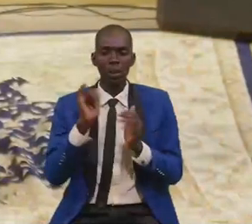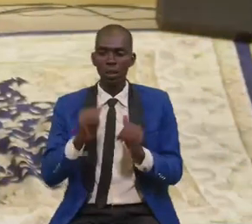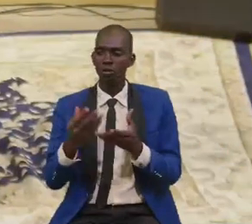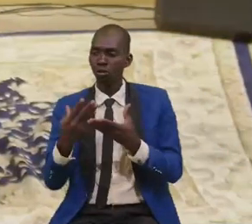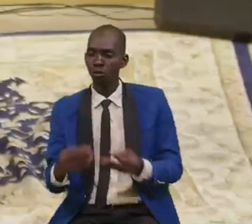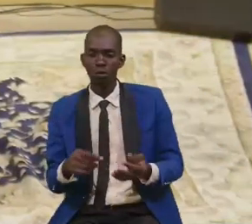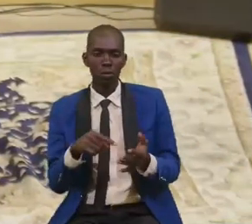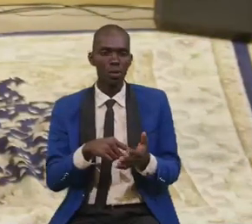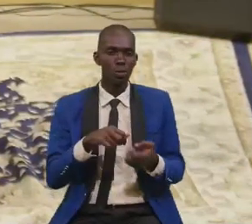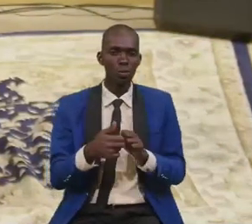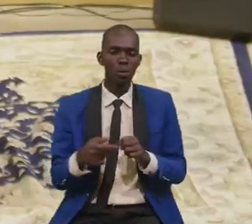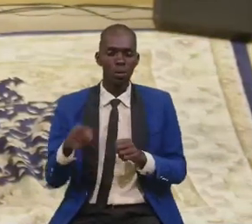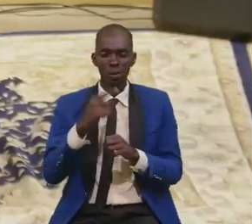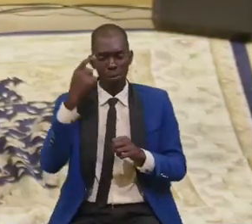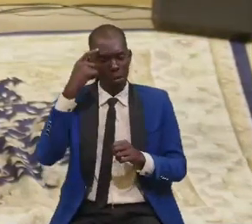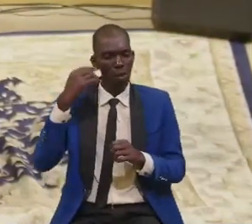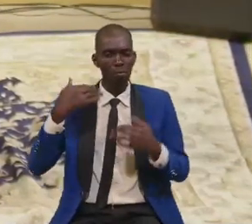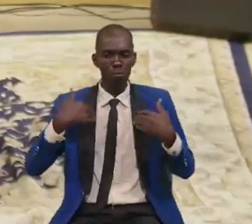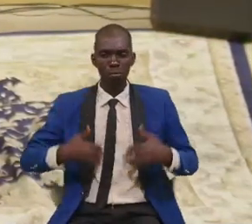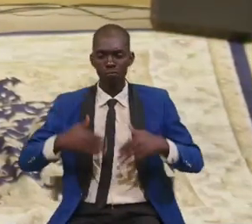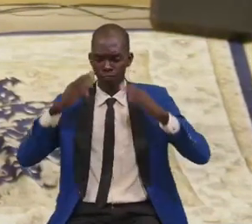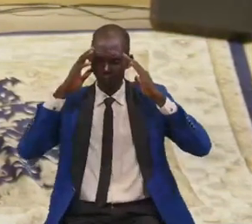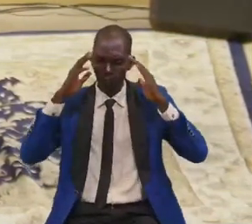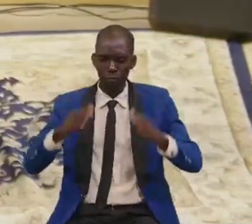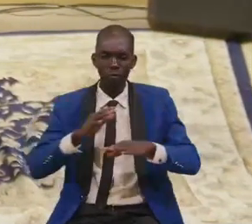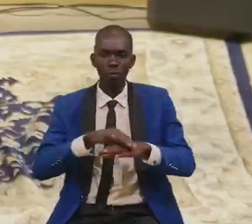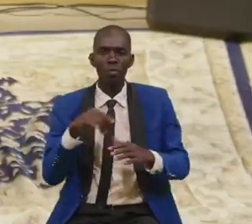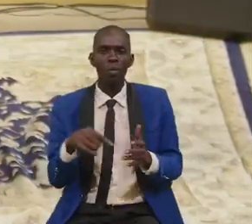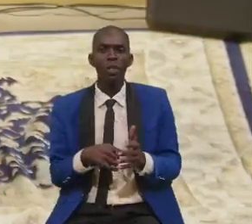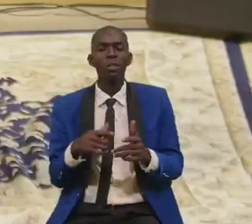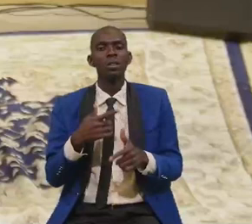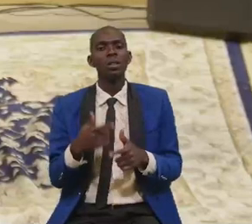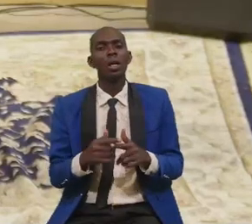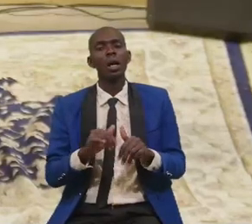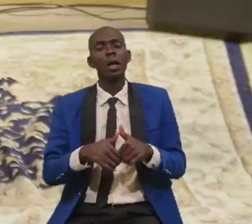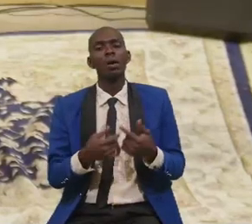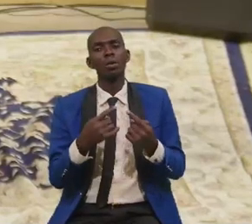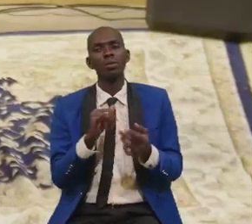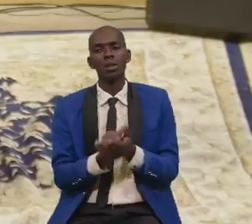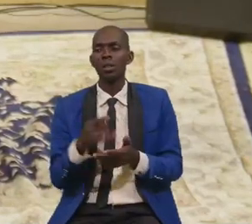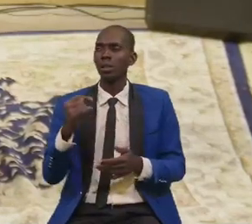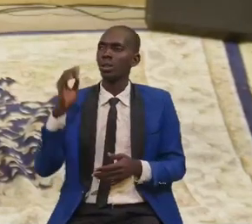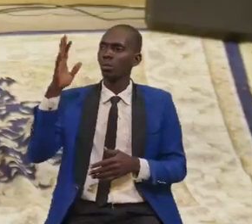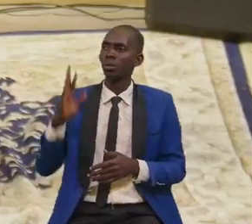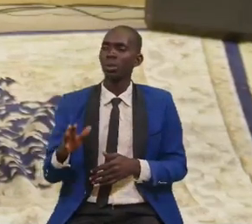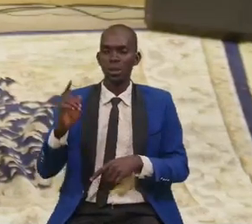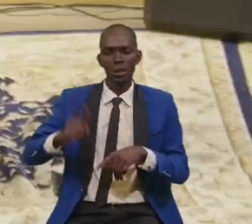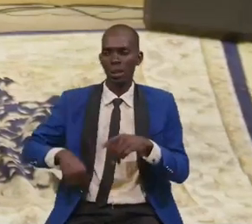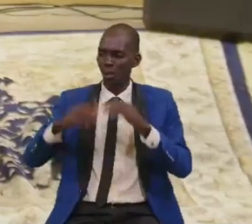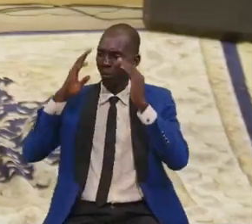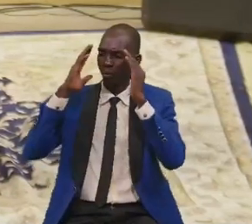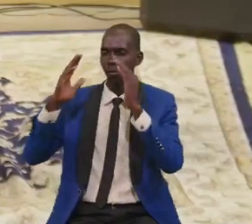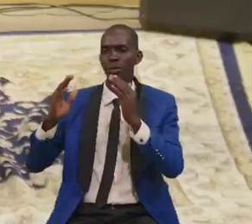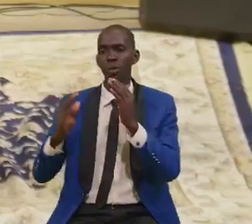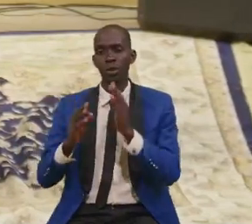leur cerveau, tout se concentre. Pour comment se fait-il que l'évangéliste ne concentre pas? Si tu viens et tu te